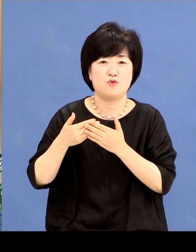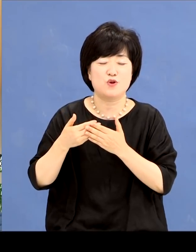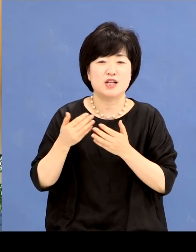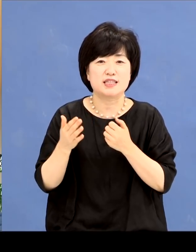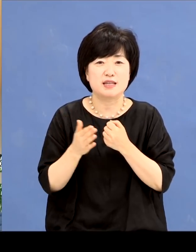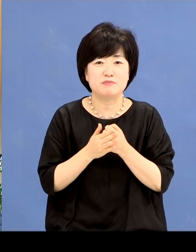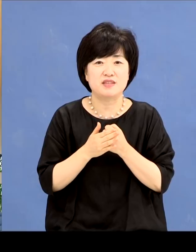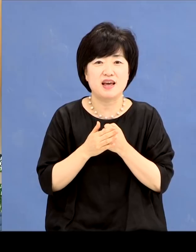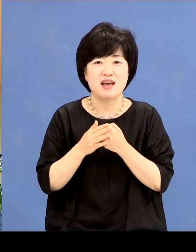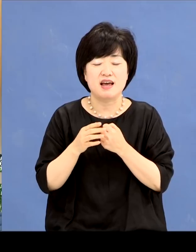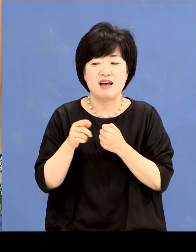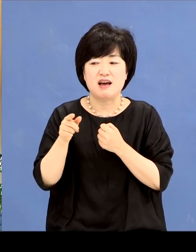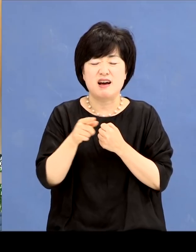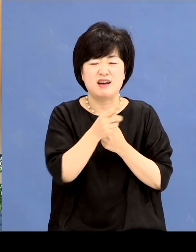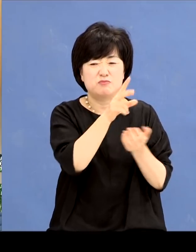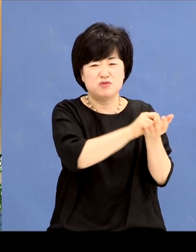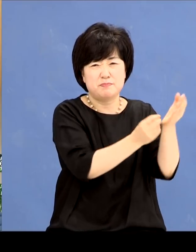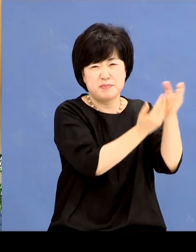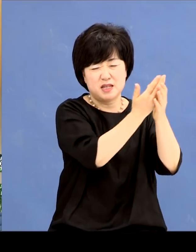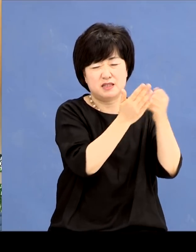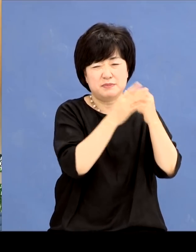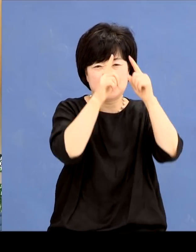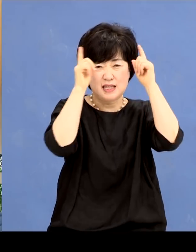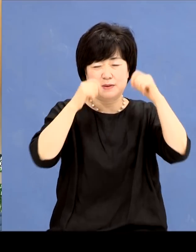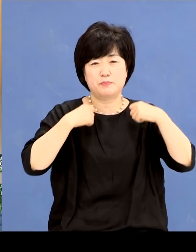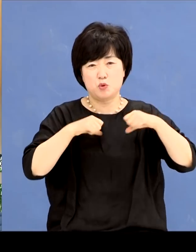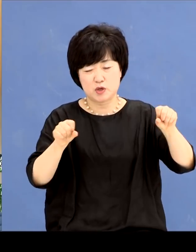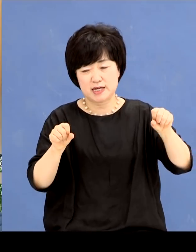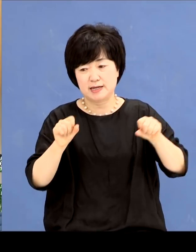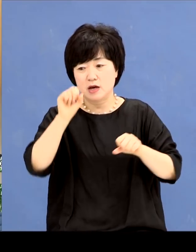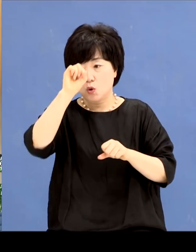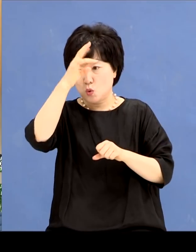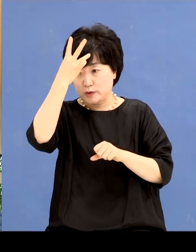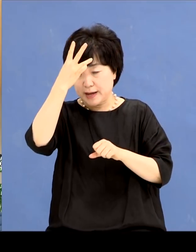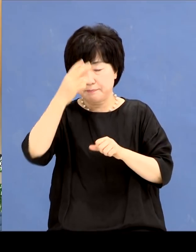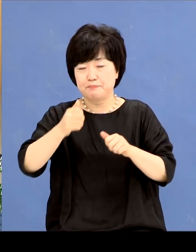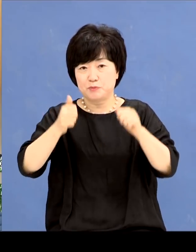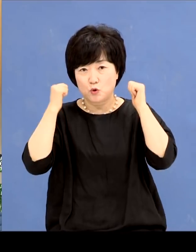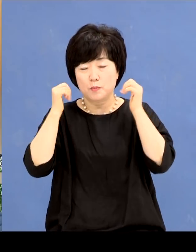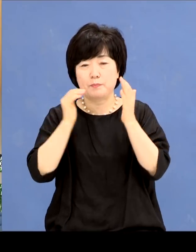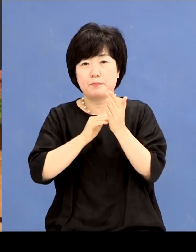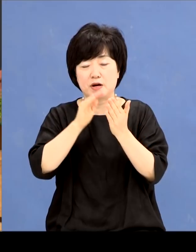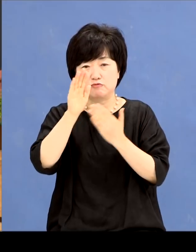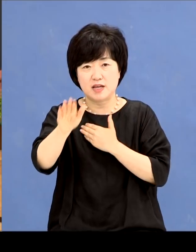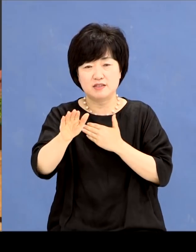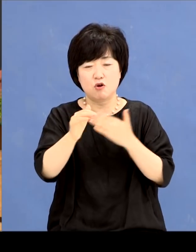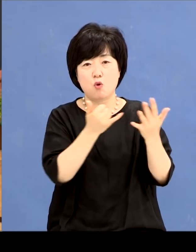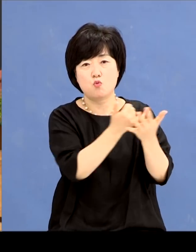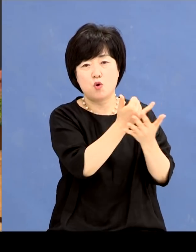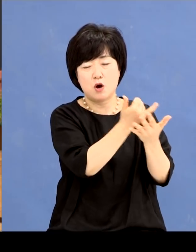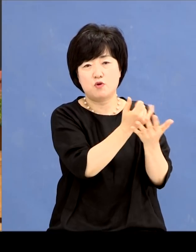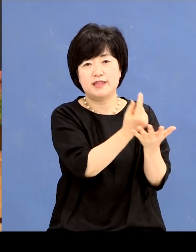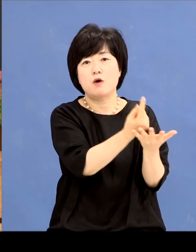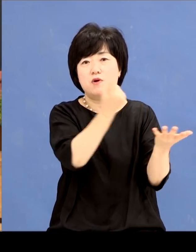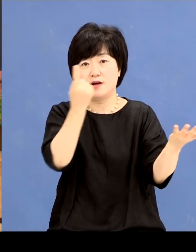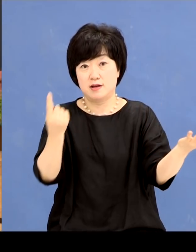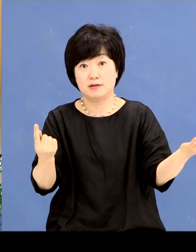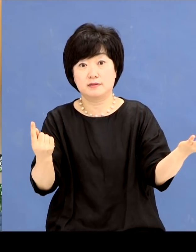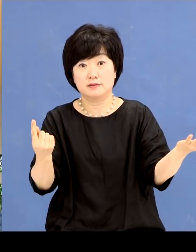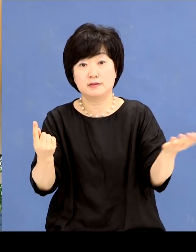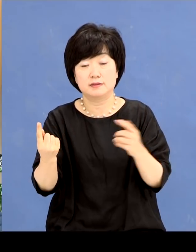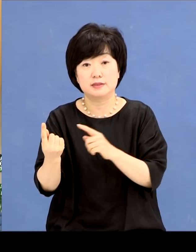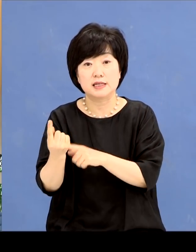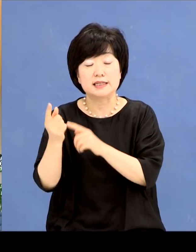사실 그러한 경험을 통해서 제가 대학을 포기하게 됐고 이제 고등학교를 졸업함과 동시에 저희는 퇴소를 해야 되거든요. 네. 그러니까